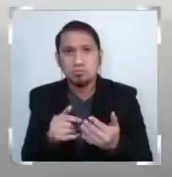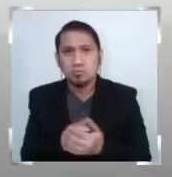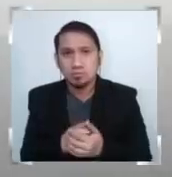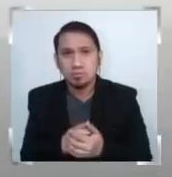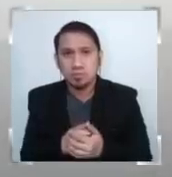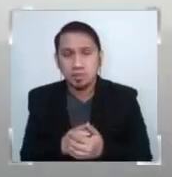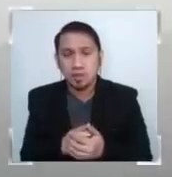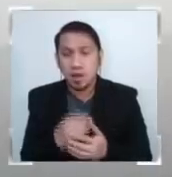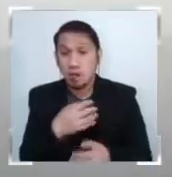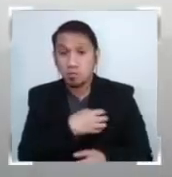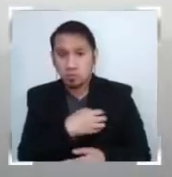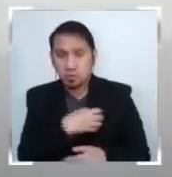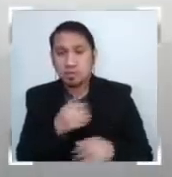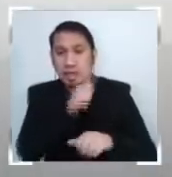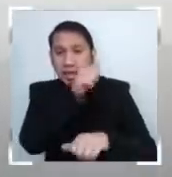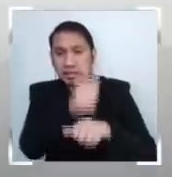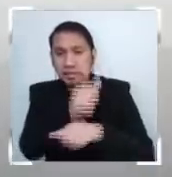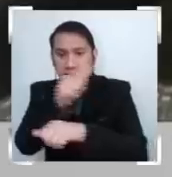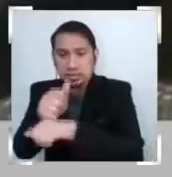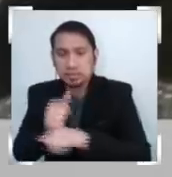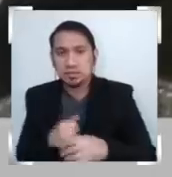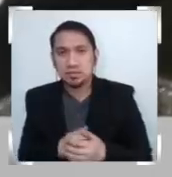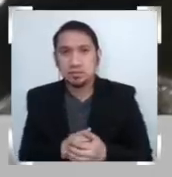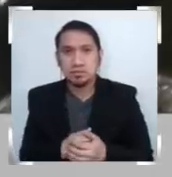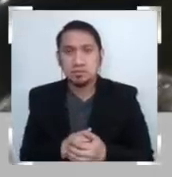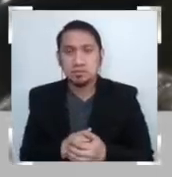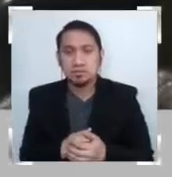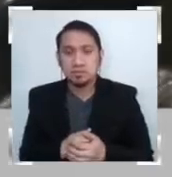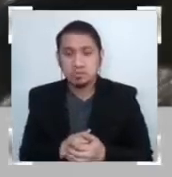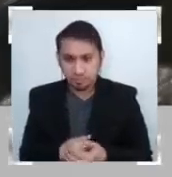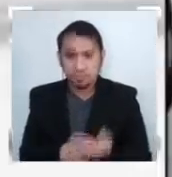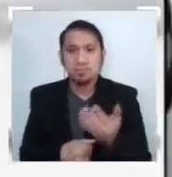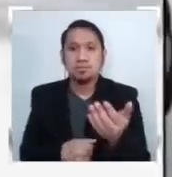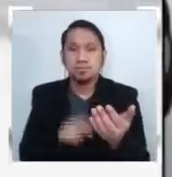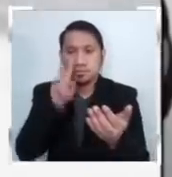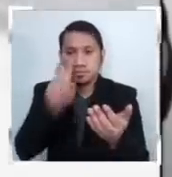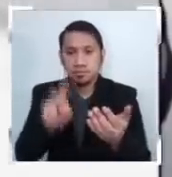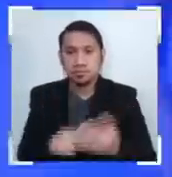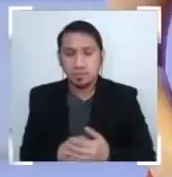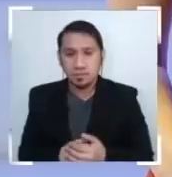patrollers namin sa mga visibility points. Ako si Jun Veneracion, ang inyong saksi.